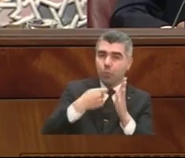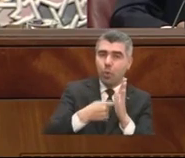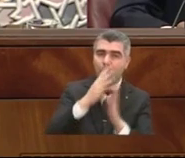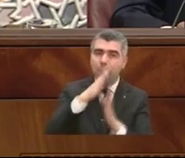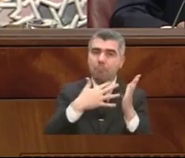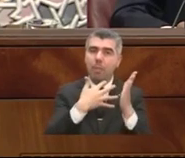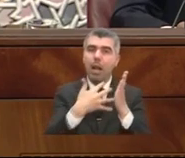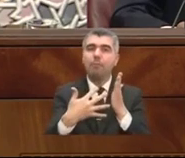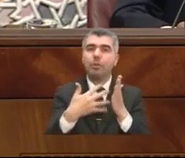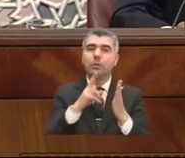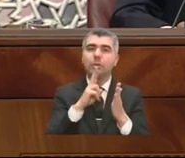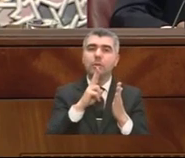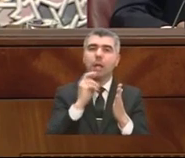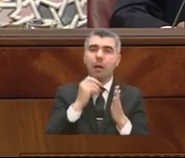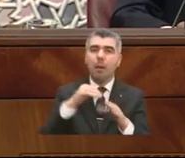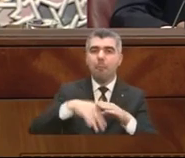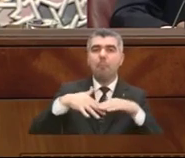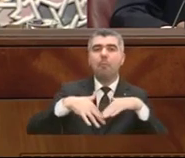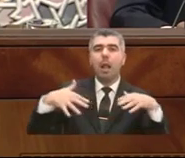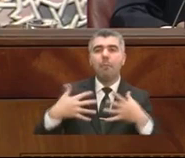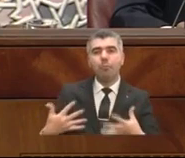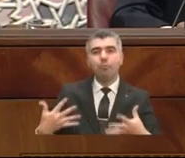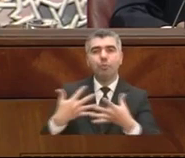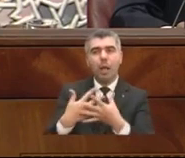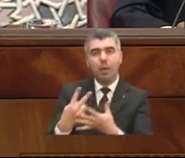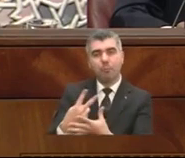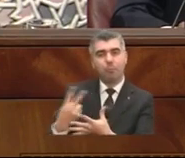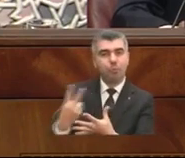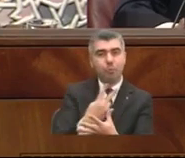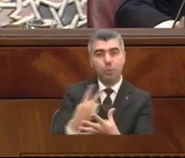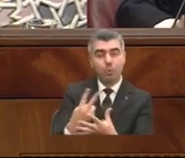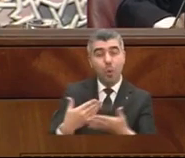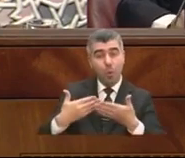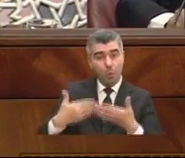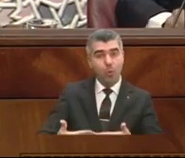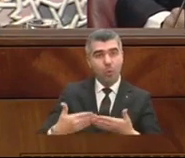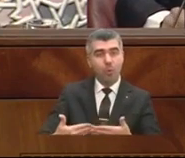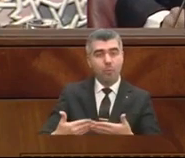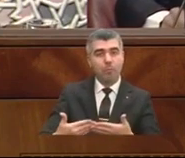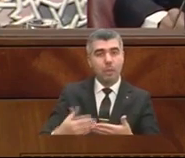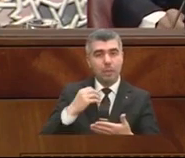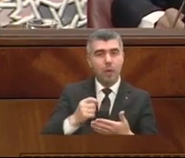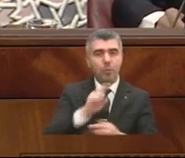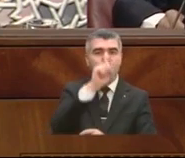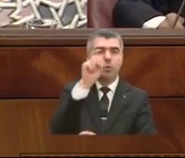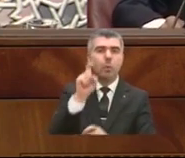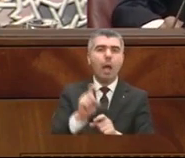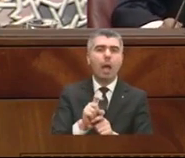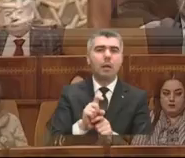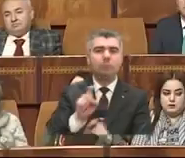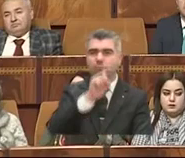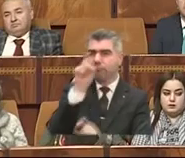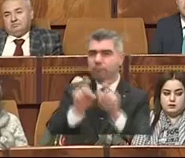والبرامج البرلمانية المشتركة بين المؤسستين هي اليوم موضوع سؤال